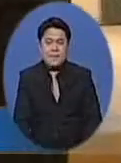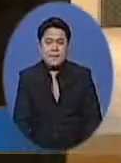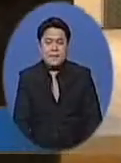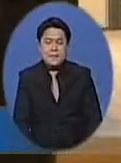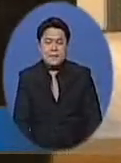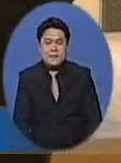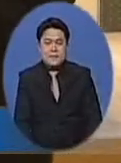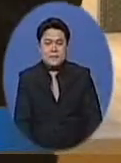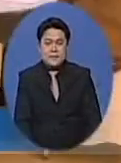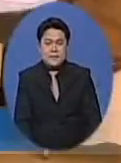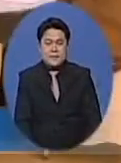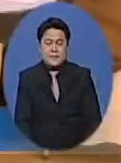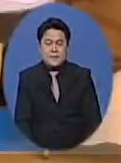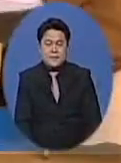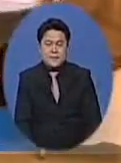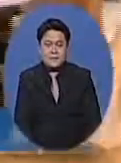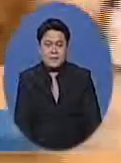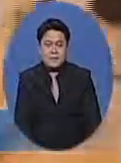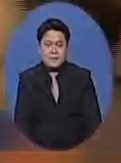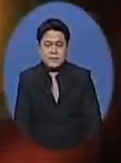포부를 밝혔습니다.